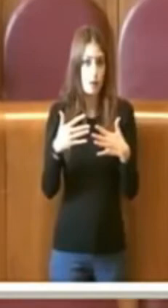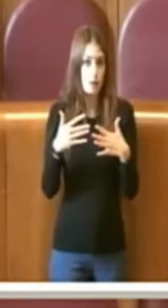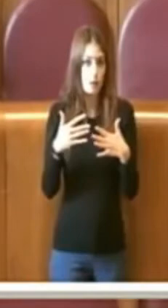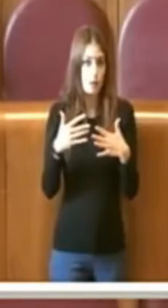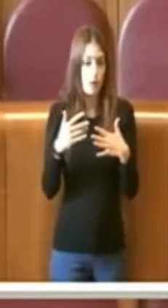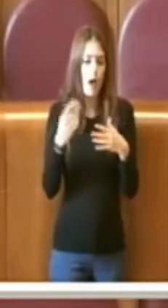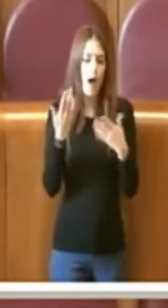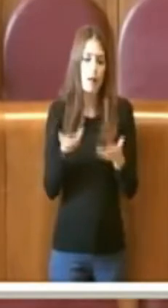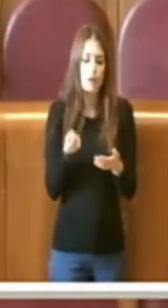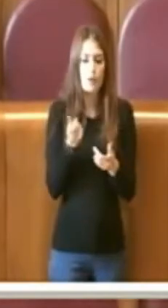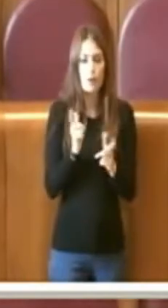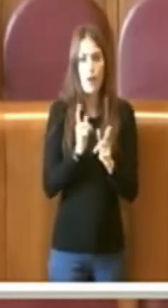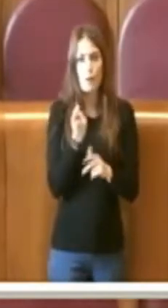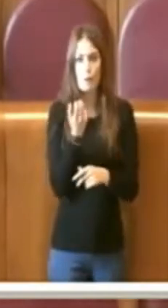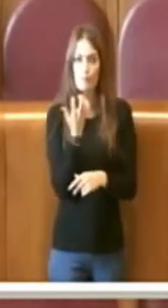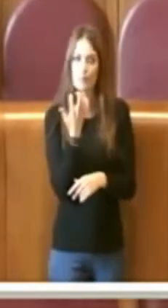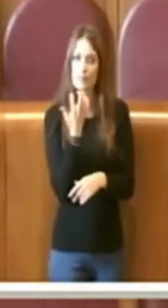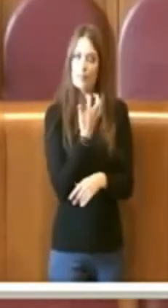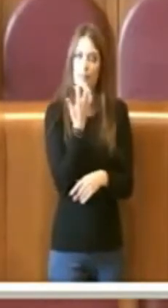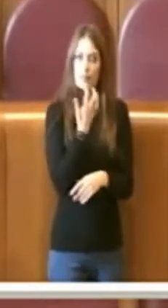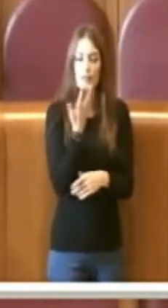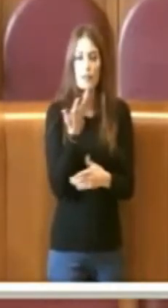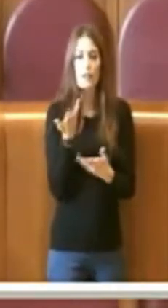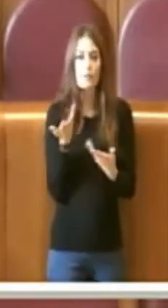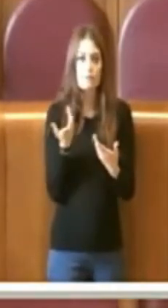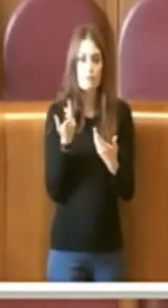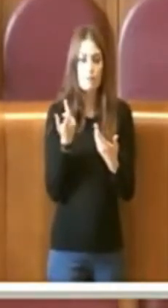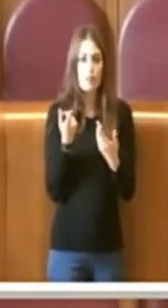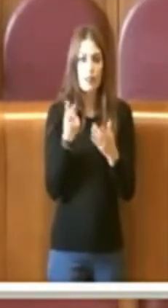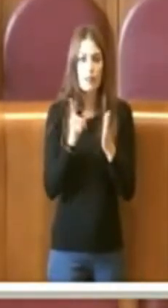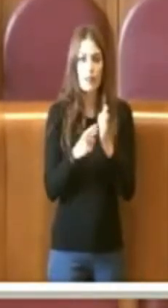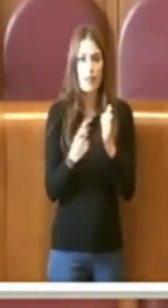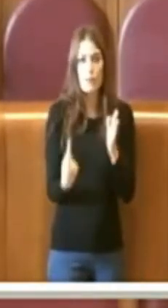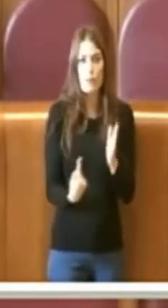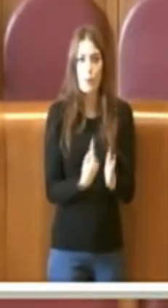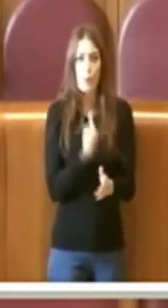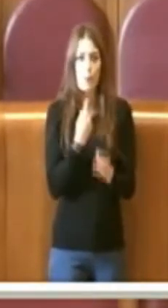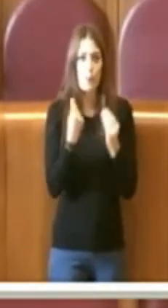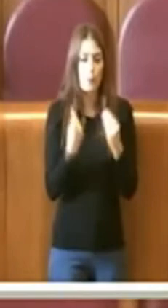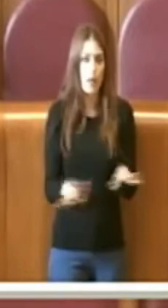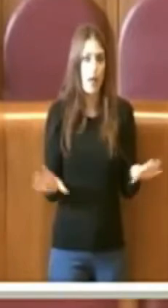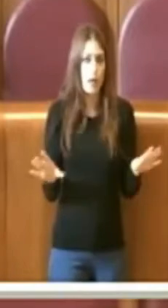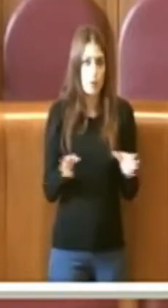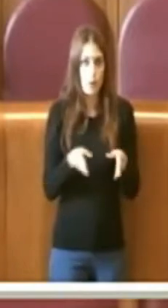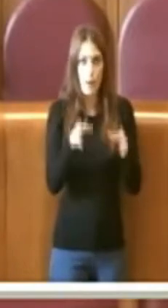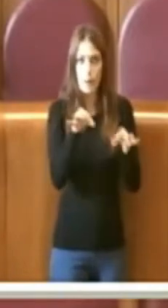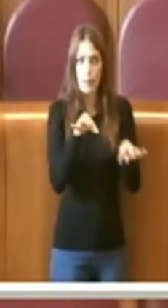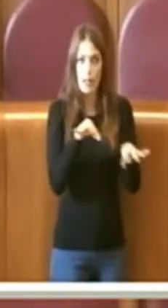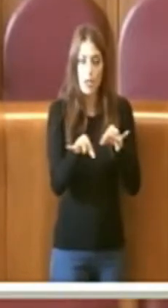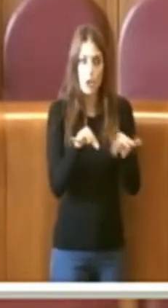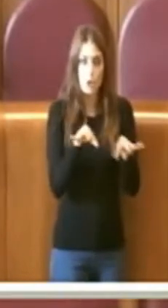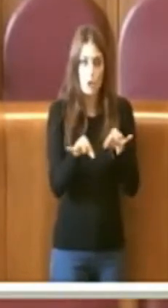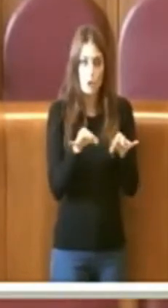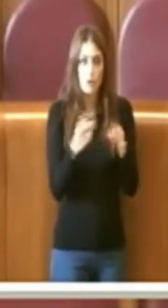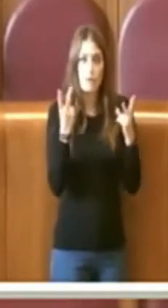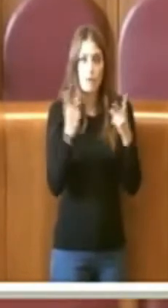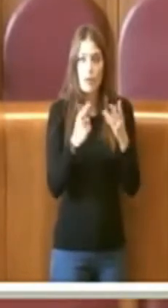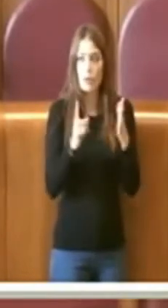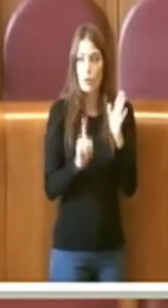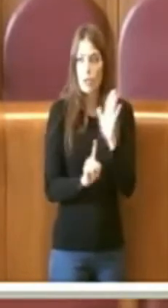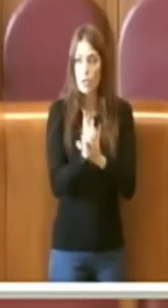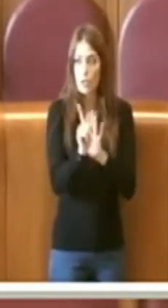un po' sorridere che si parli di una perdita di tempo della cabina di regia che di fatto ha portato il risultato